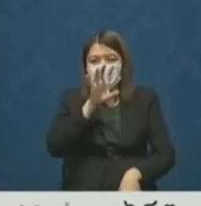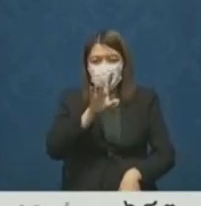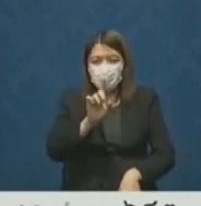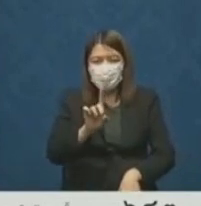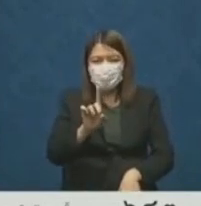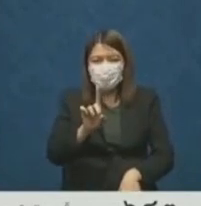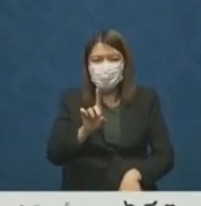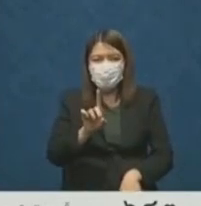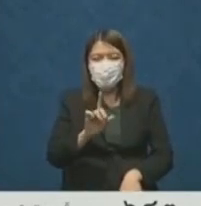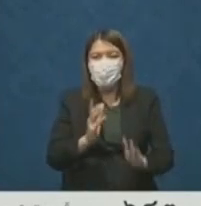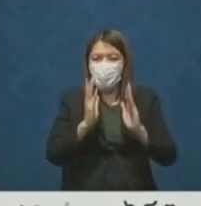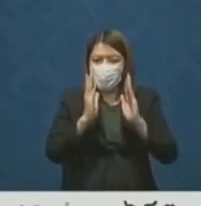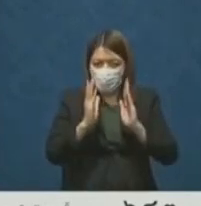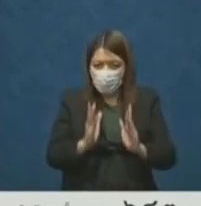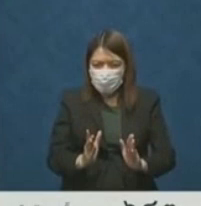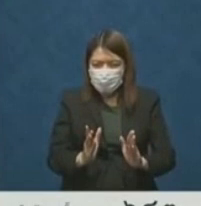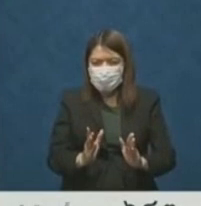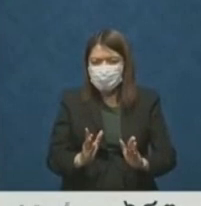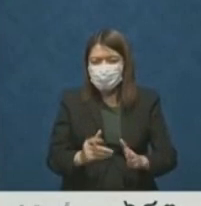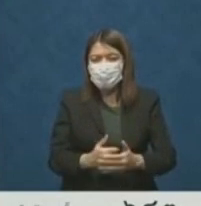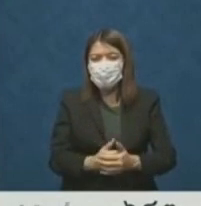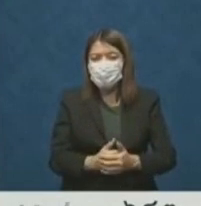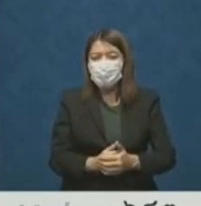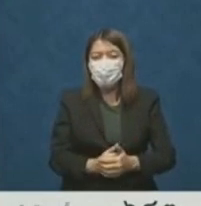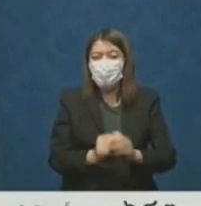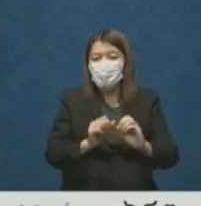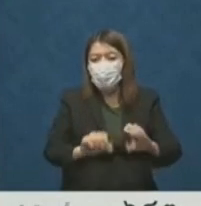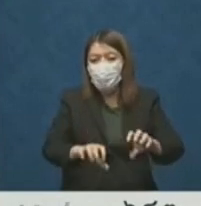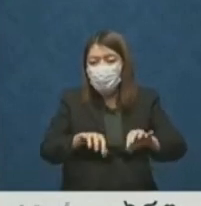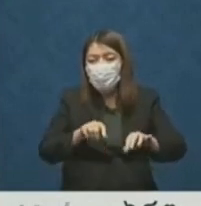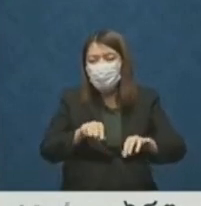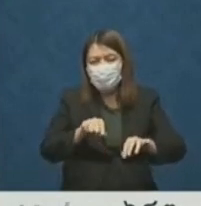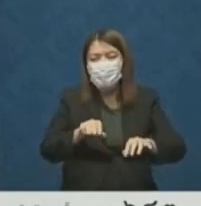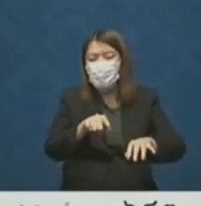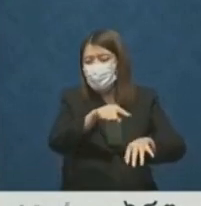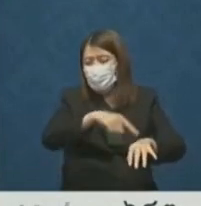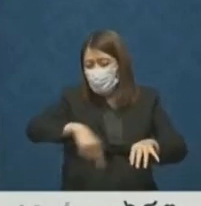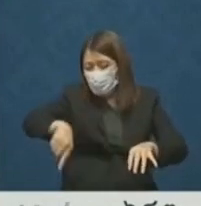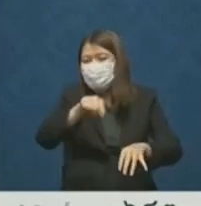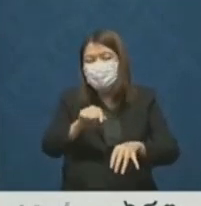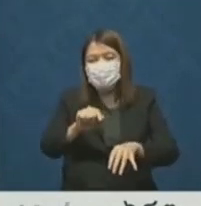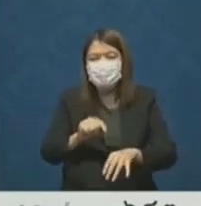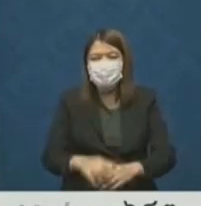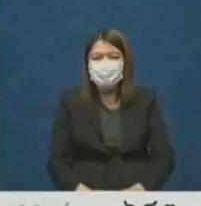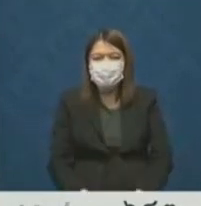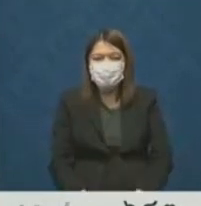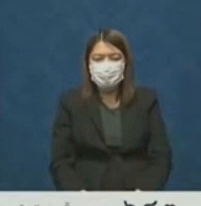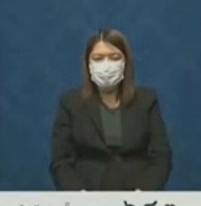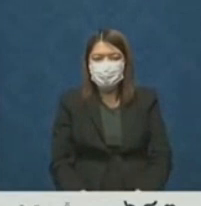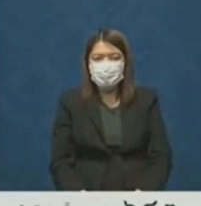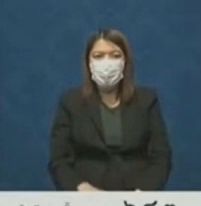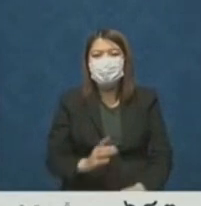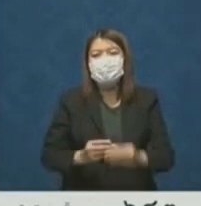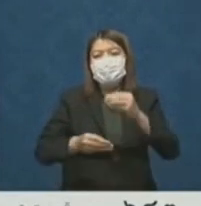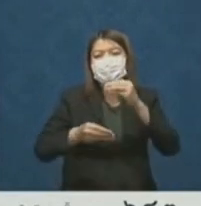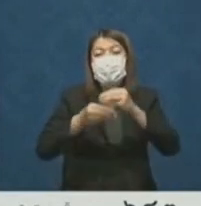ารถบ่งบอกตัวตนของคนที่เราจะไปให้การศึกษาได้ผมจึ